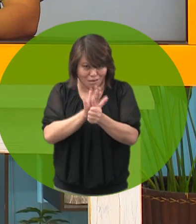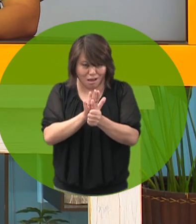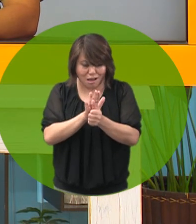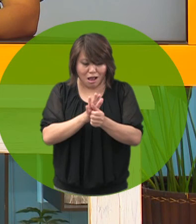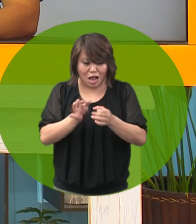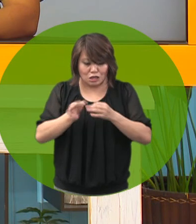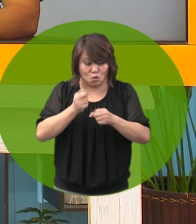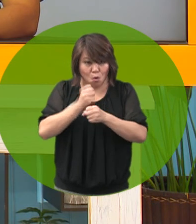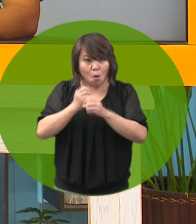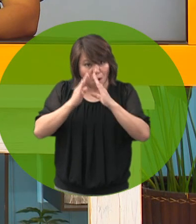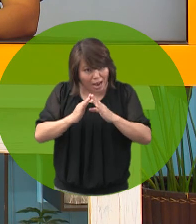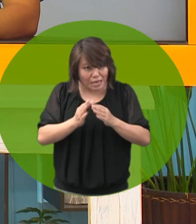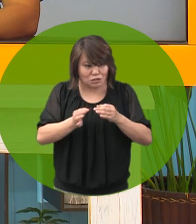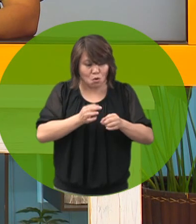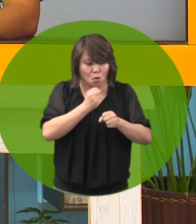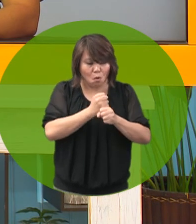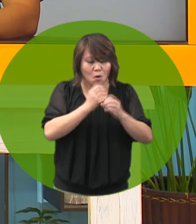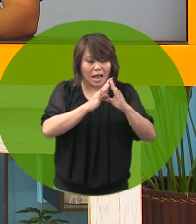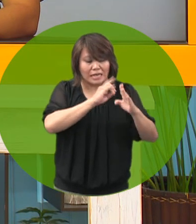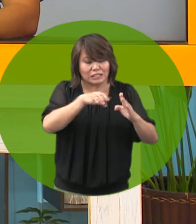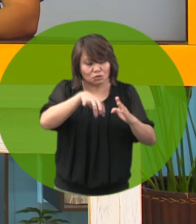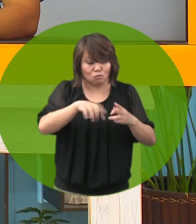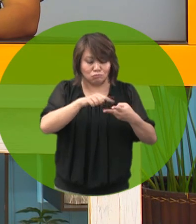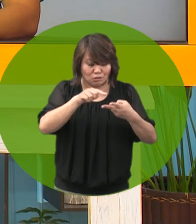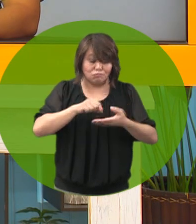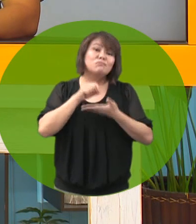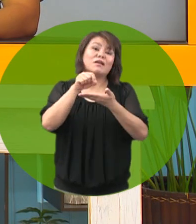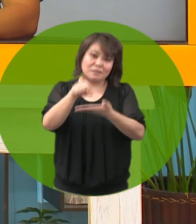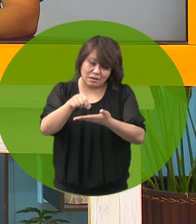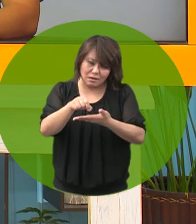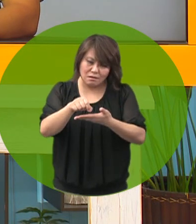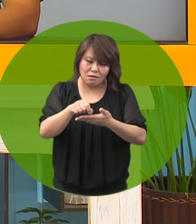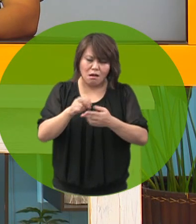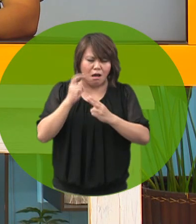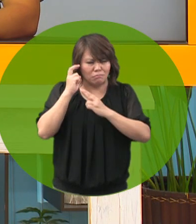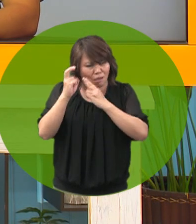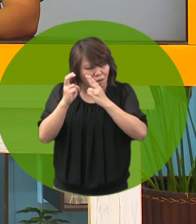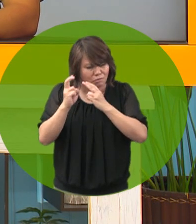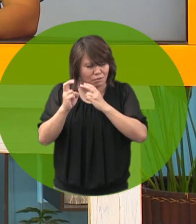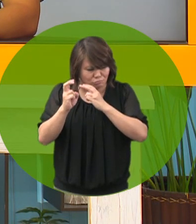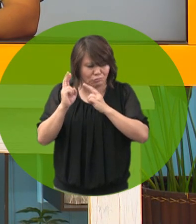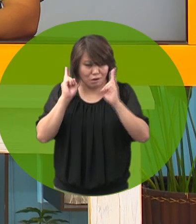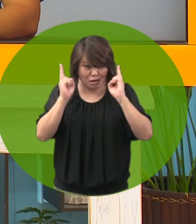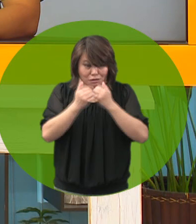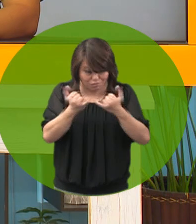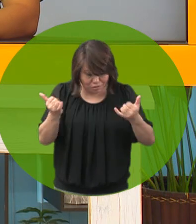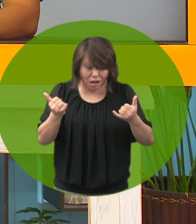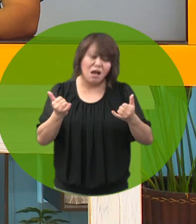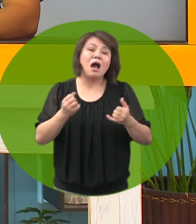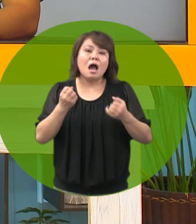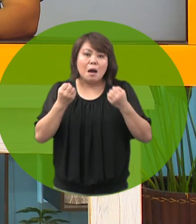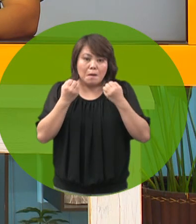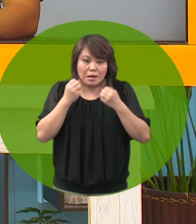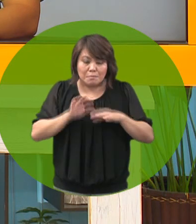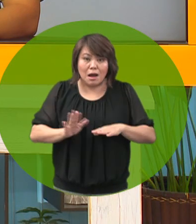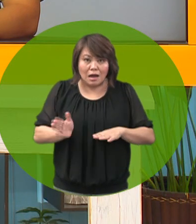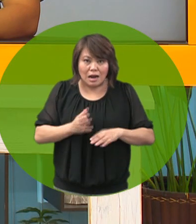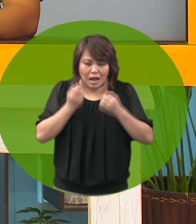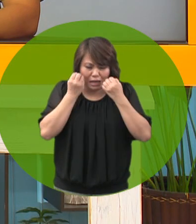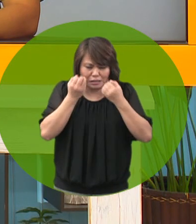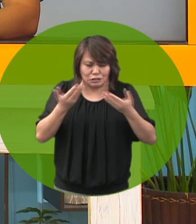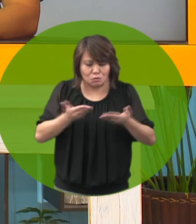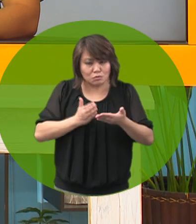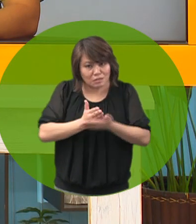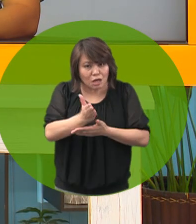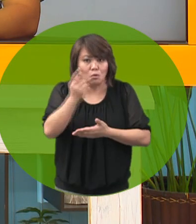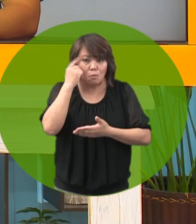工会と商工会議所についてお伝えしましたが、悩みを抱えている事業者の方、またこれから事業を始めようと